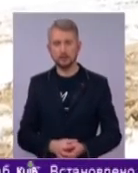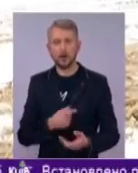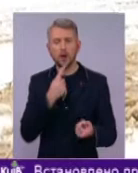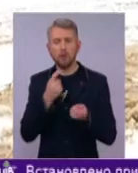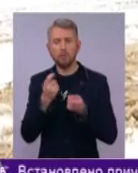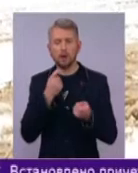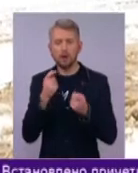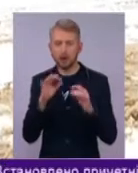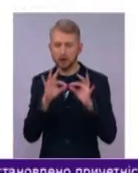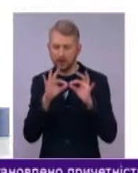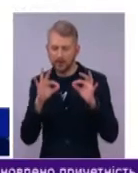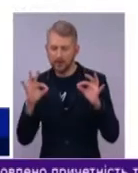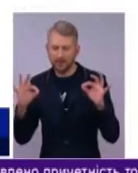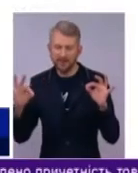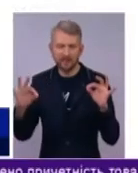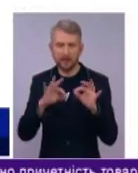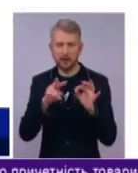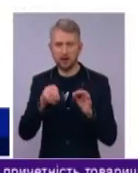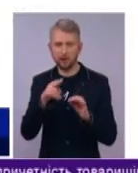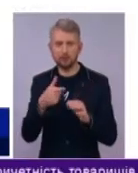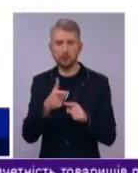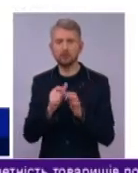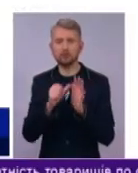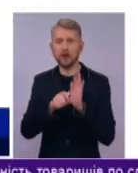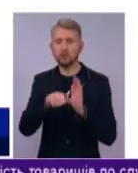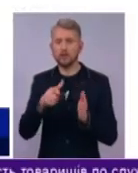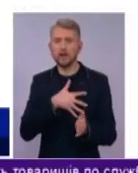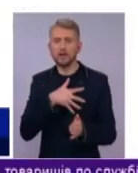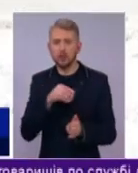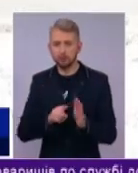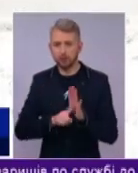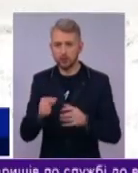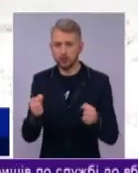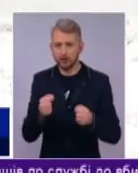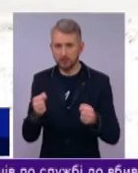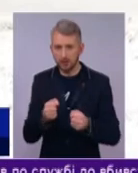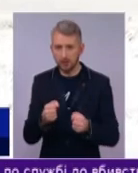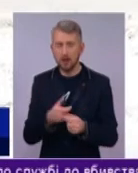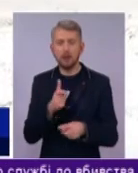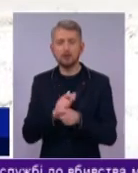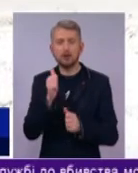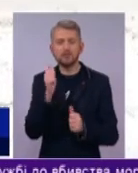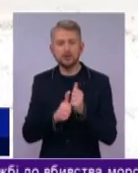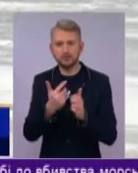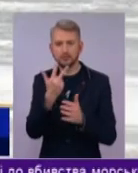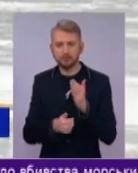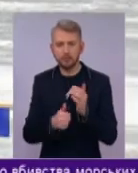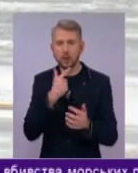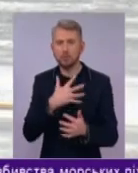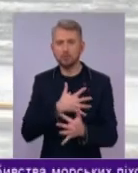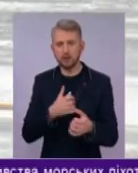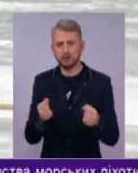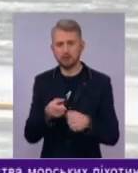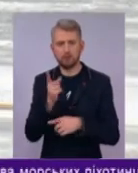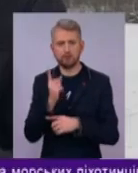Обережно, тонка крига. Понад 60 людей загинуло з початку зими на водоймах України. Найчастіше заручниками криги стають любителі